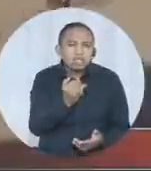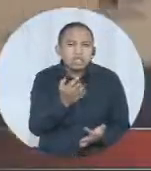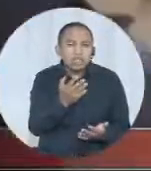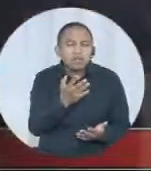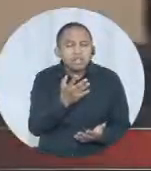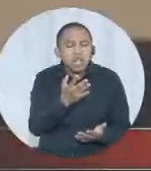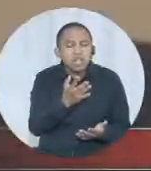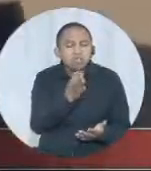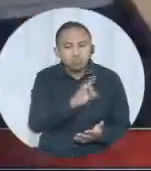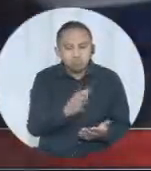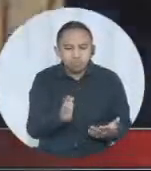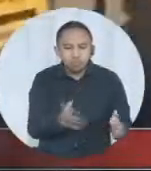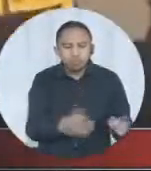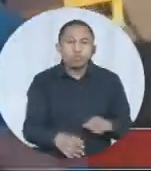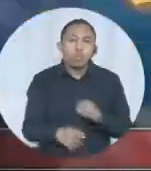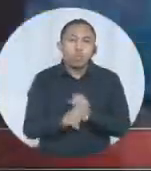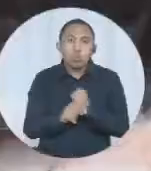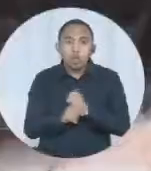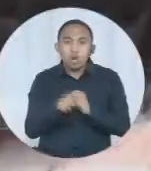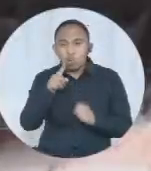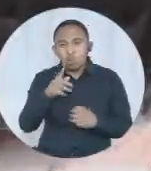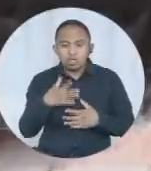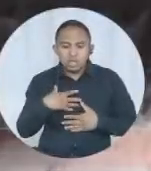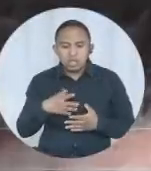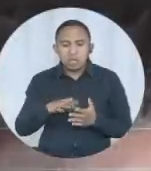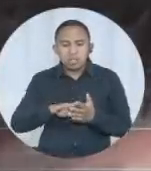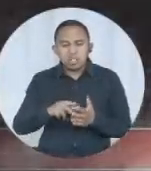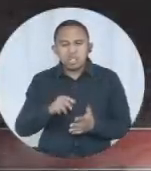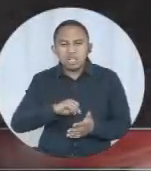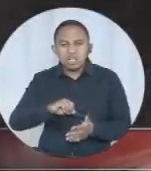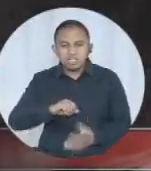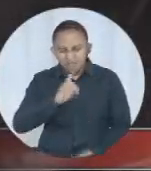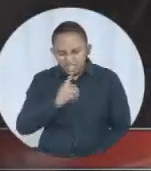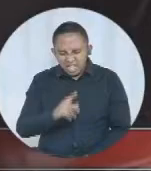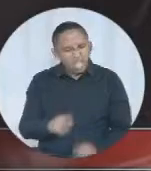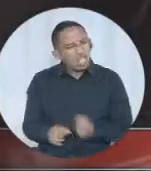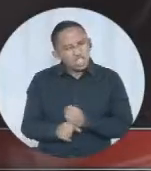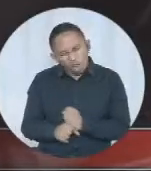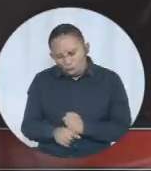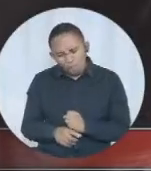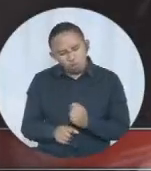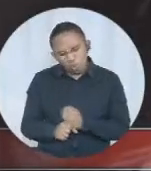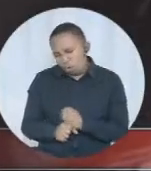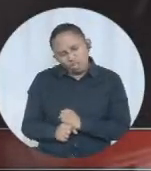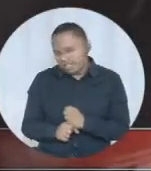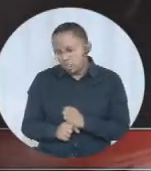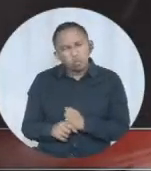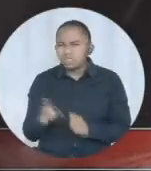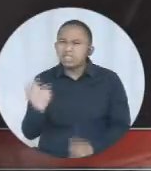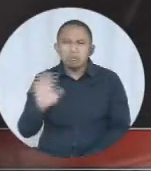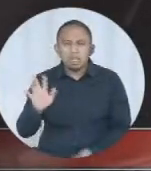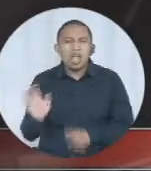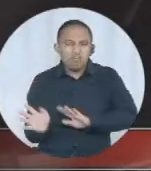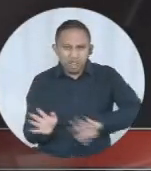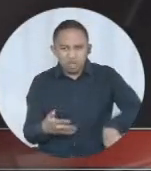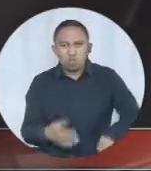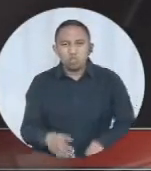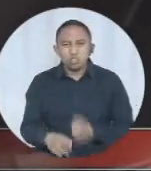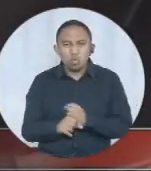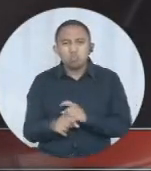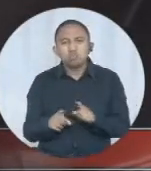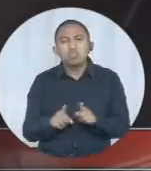Raha anatanteraka tetika asa ohatra, ny sao dia tsy ho vitako, ovaina tsy maintsy vitako. Miteraka tsy fantoka